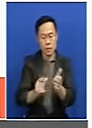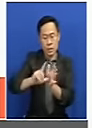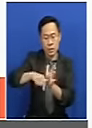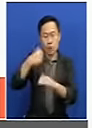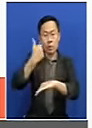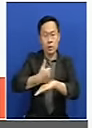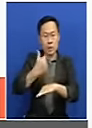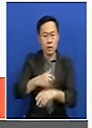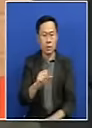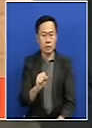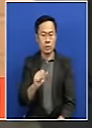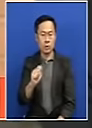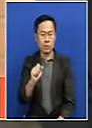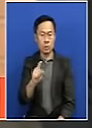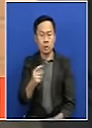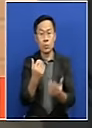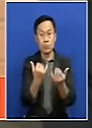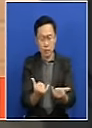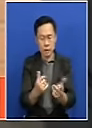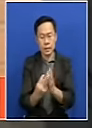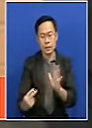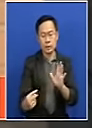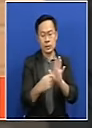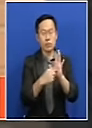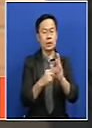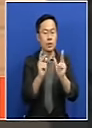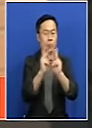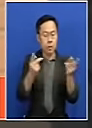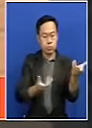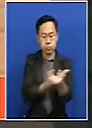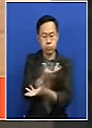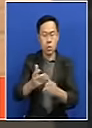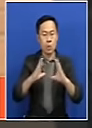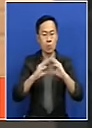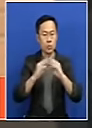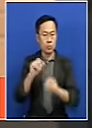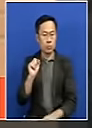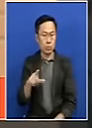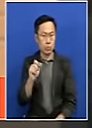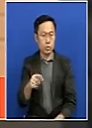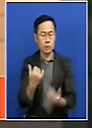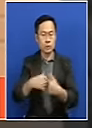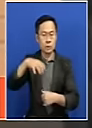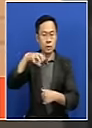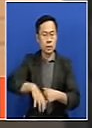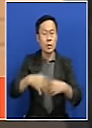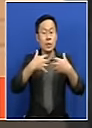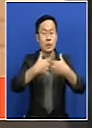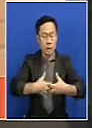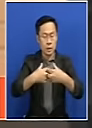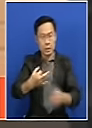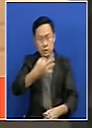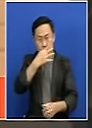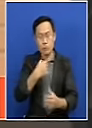ค่ะดร.ชัยพฤกษ์เสรีรักษ์นะคะก็เรียกประชุมผู้บริหารที่เกี่ยวข้องอย่างเร่งด่วนค่ะให้ทางสำนักงานคณะกรรม